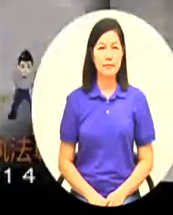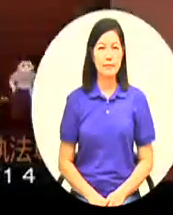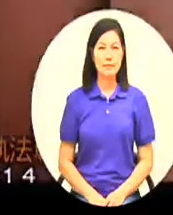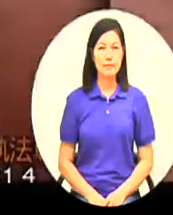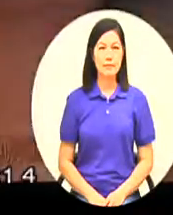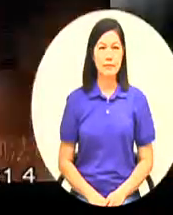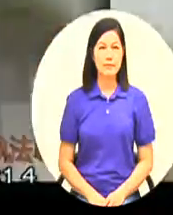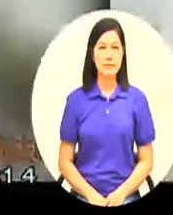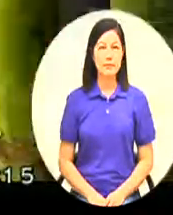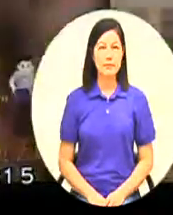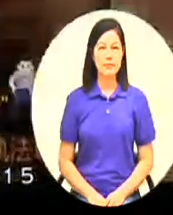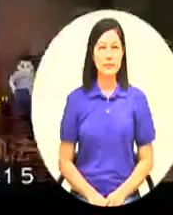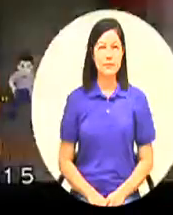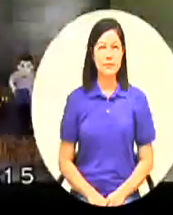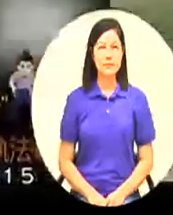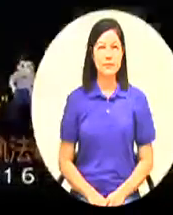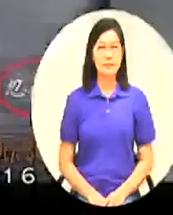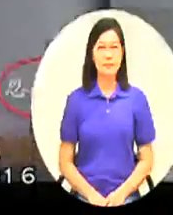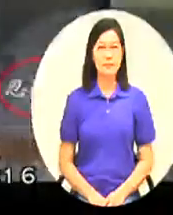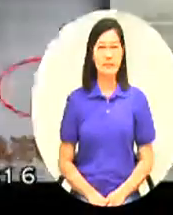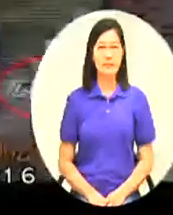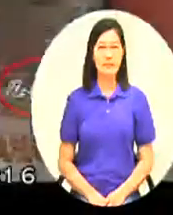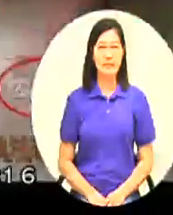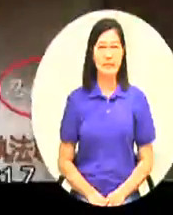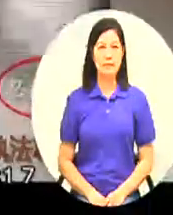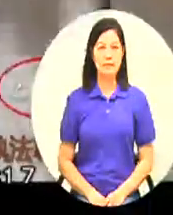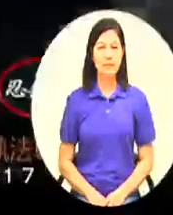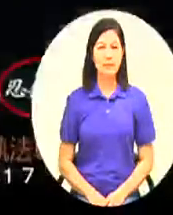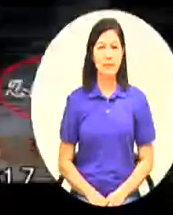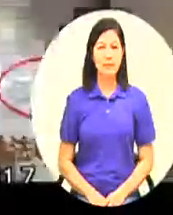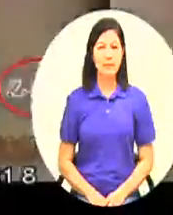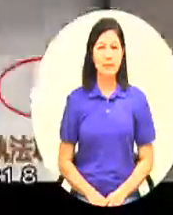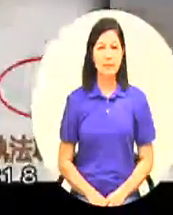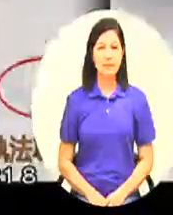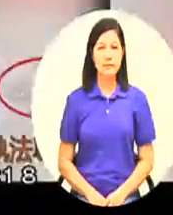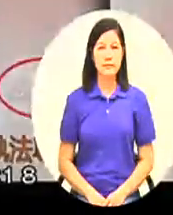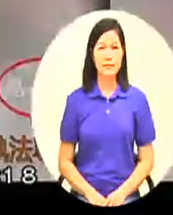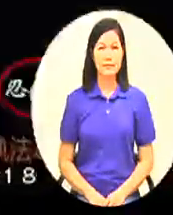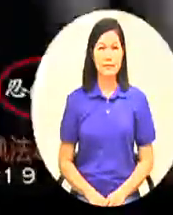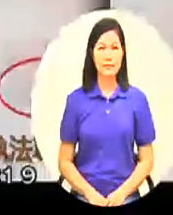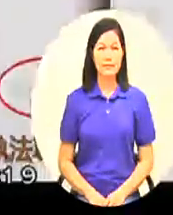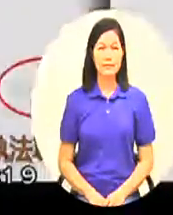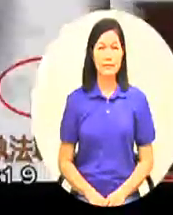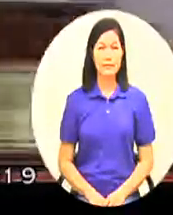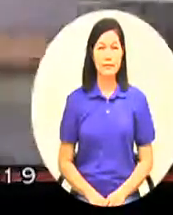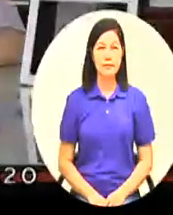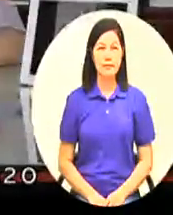给我上熟了。 你熟了。 你给我上熟了。你给我上熟了，来， 我上熟了。 来，